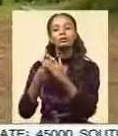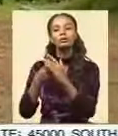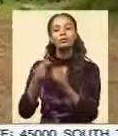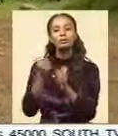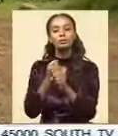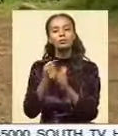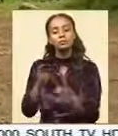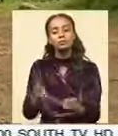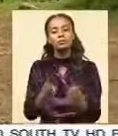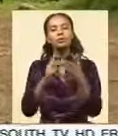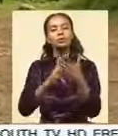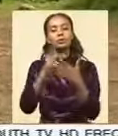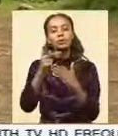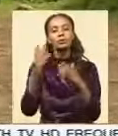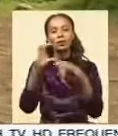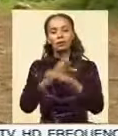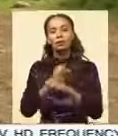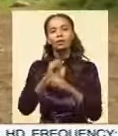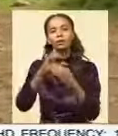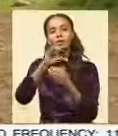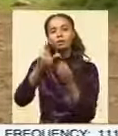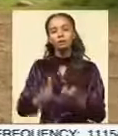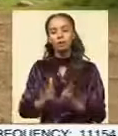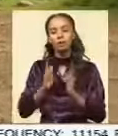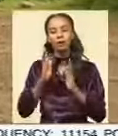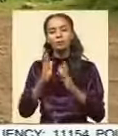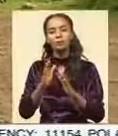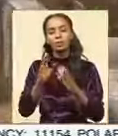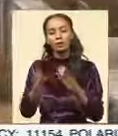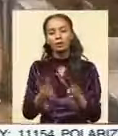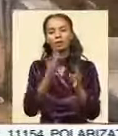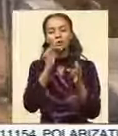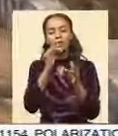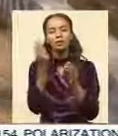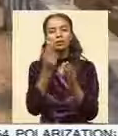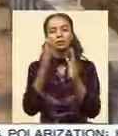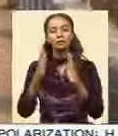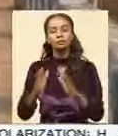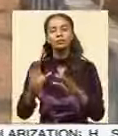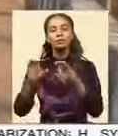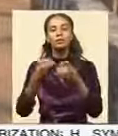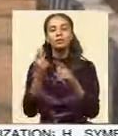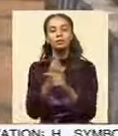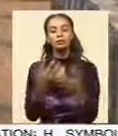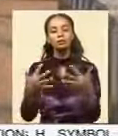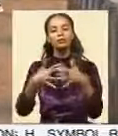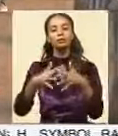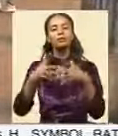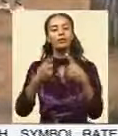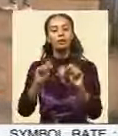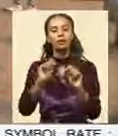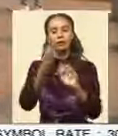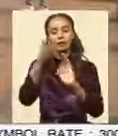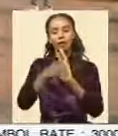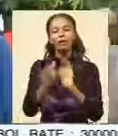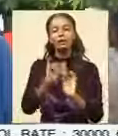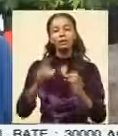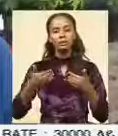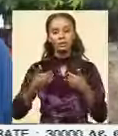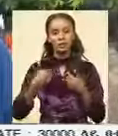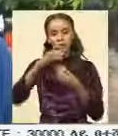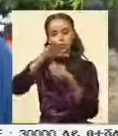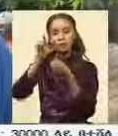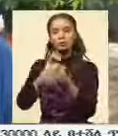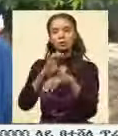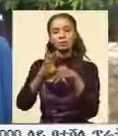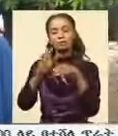ስራ ፕሮጀክቶችን በማጠናቀቅ የክልሉ ነዋሪዎችን በመንገድ ልማት ተጠቃሚ ለማድረግ የሚያስችል ተግባር በተቀናጀ ጥረት እየተከናወነ እንዳለም በክልሉ